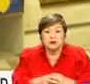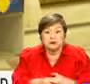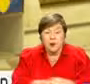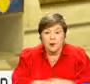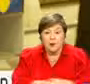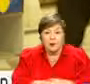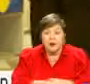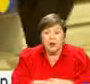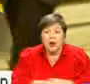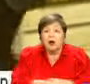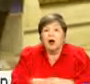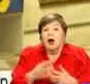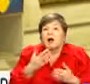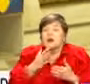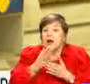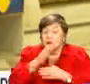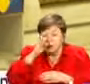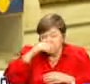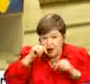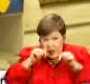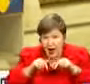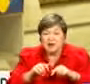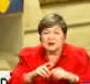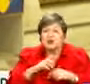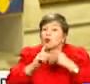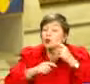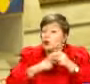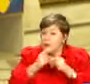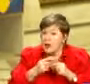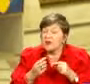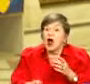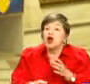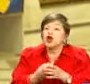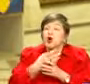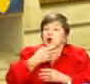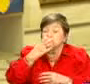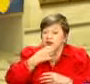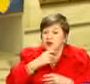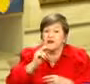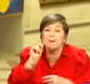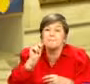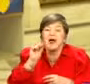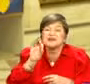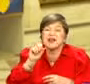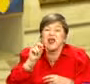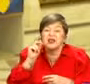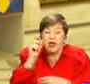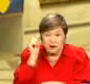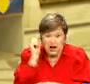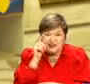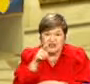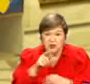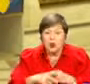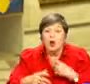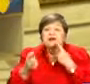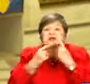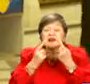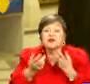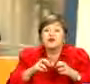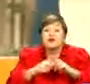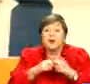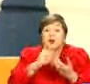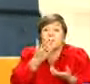Găsit, potrivit surselor, în cursul zilei de astăzi ar urma să aibă loc o nouă ședință la Partidul Social Democrat în care să se discute această